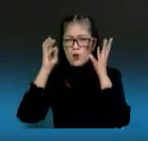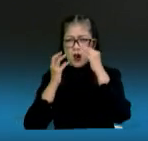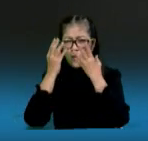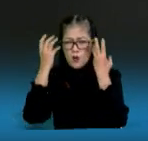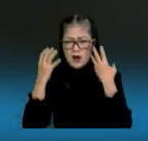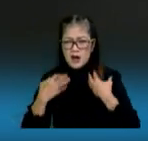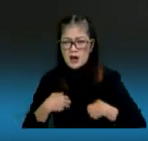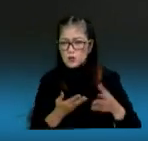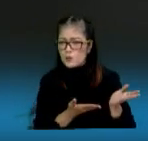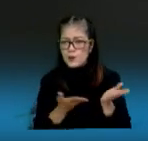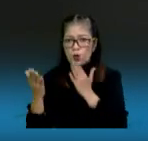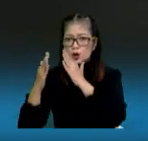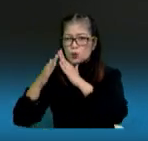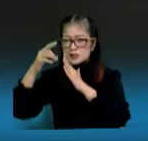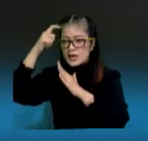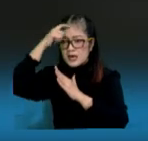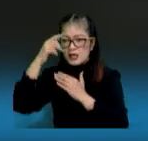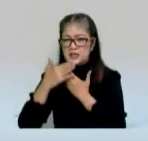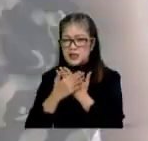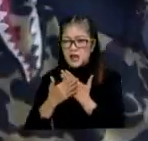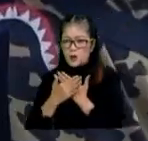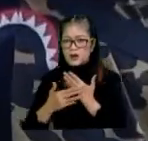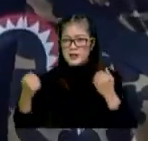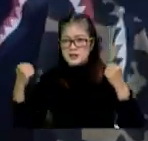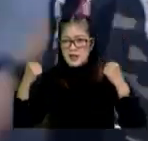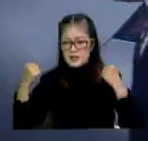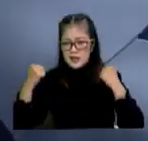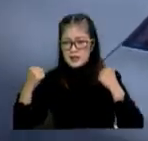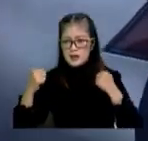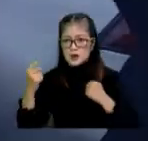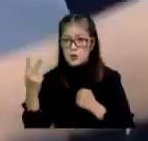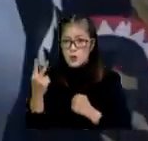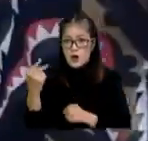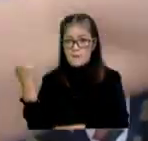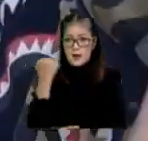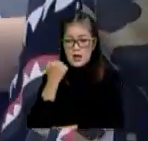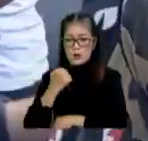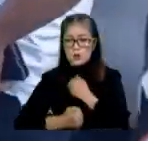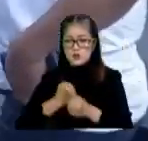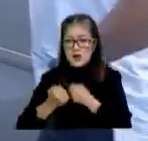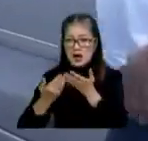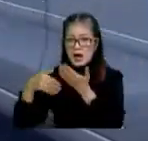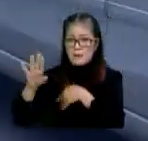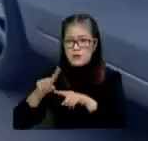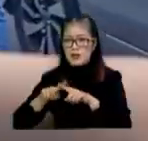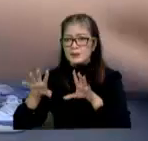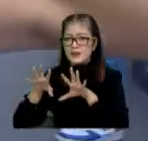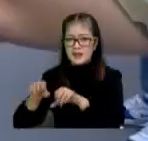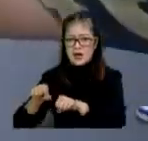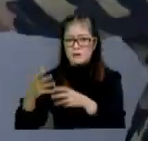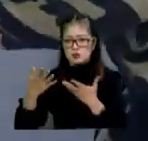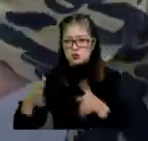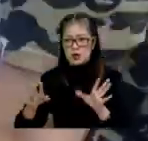rumah sakit guna mendapatkan perawatan medis. Dua pelaku sempat melarikan diri telah ditangkap polisi. Motif penyerangan